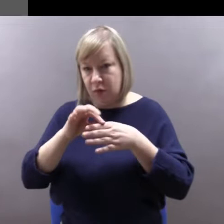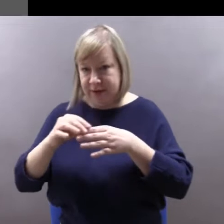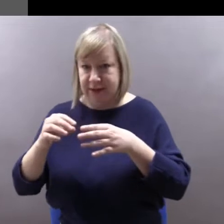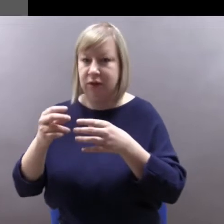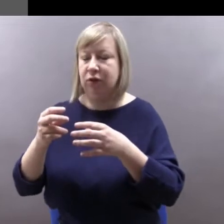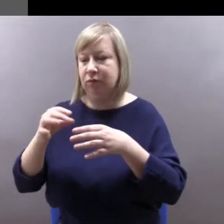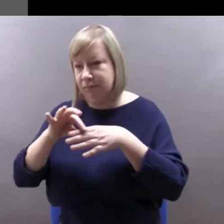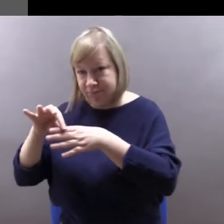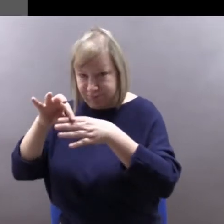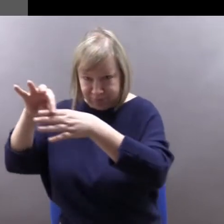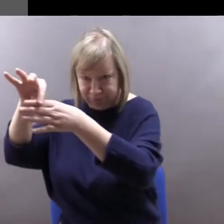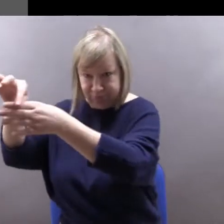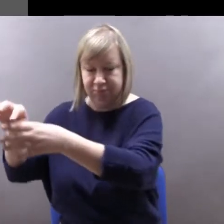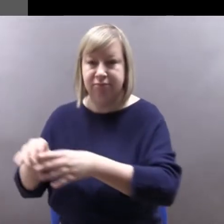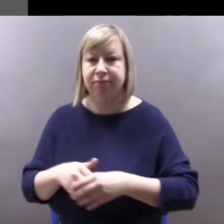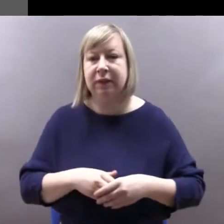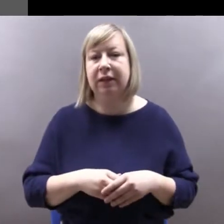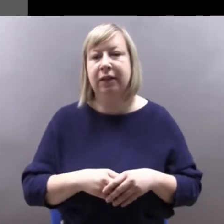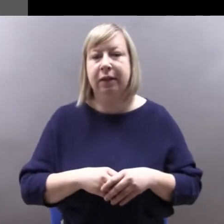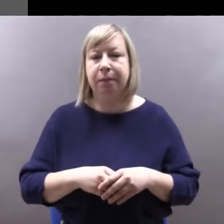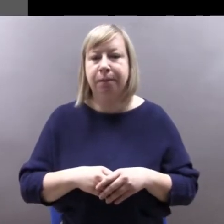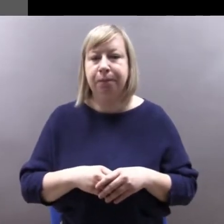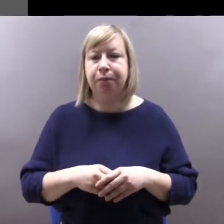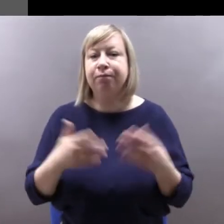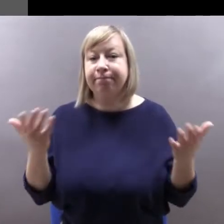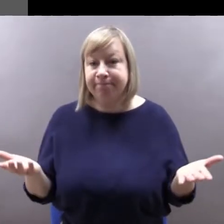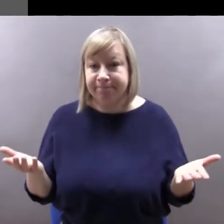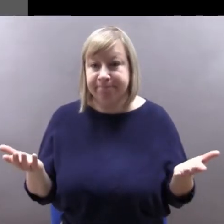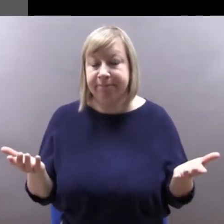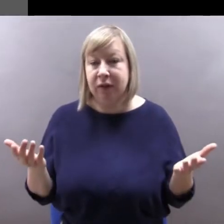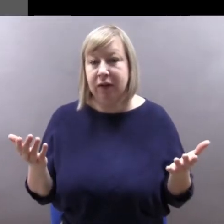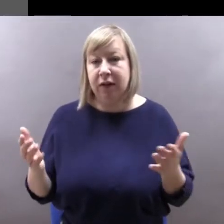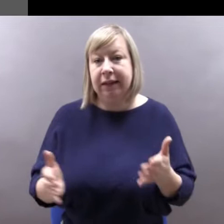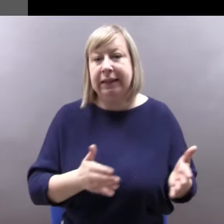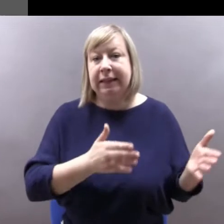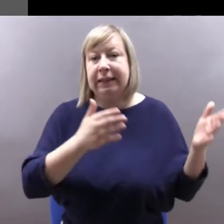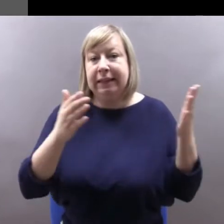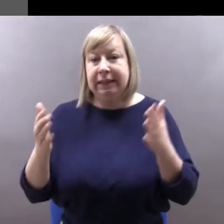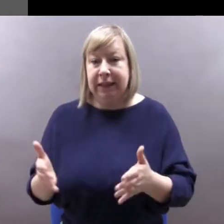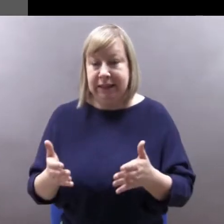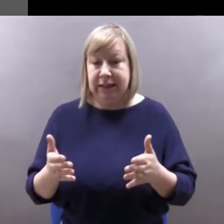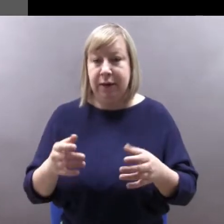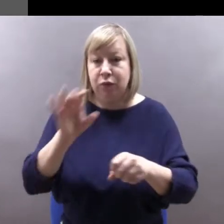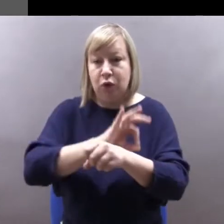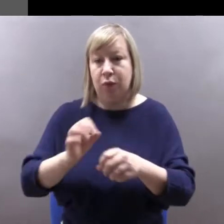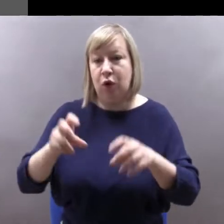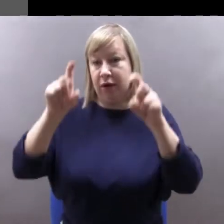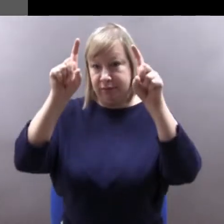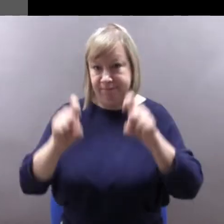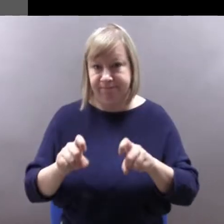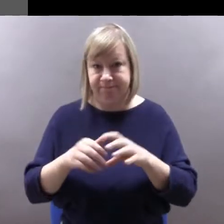zwany Muzeum od nowa. Nie byłam w stanie się nauczyć na pamięć tej nazwy, więc po prostu na slajdzie macie